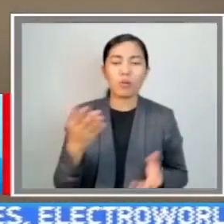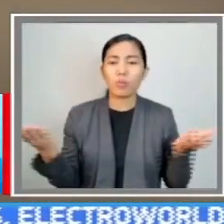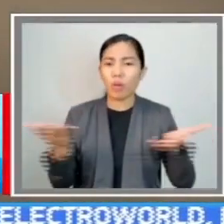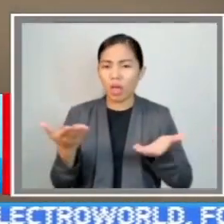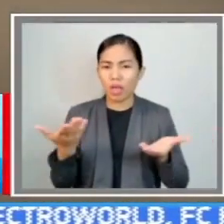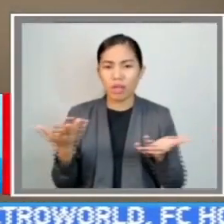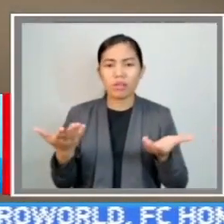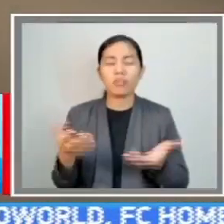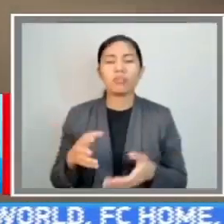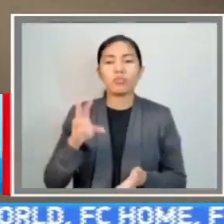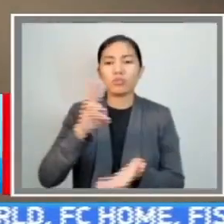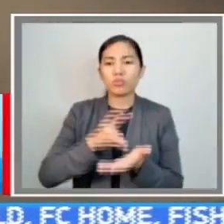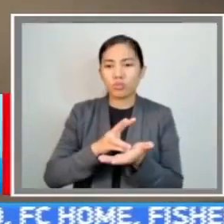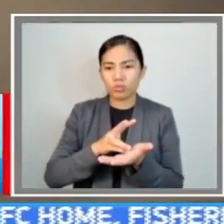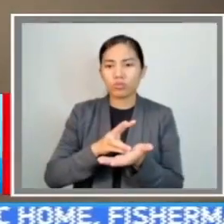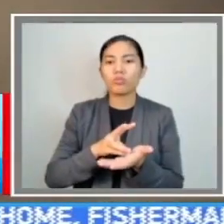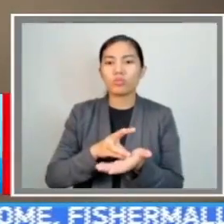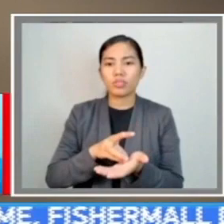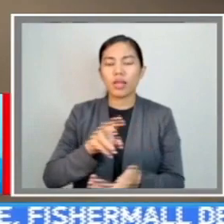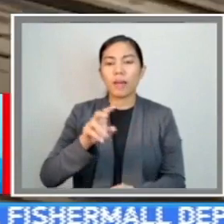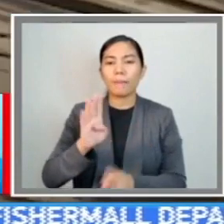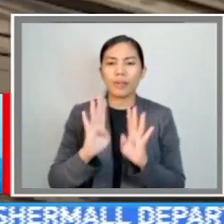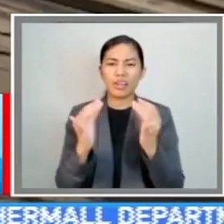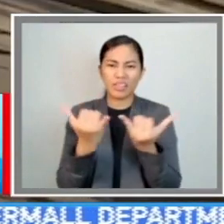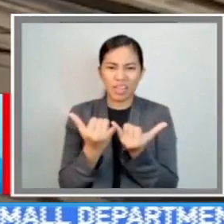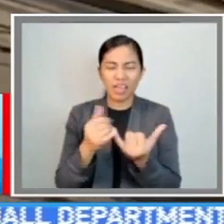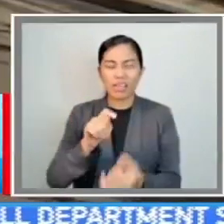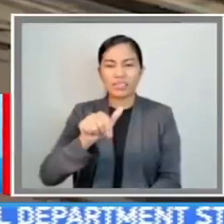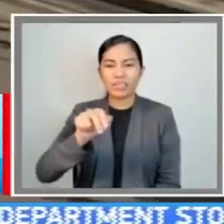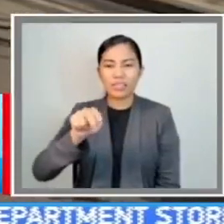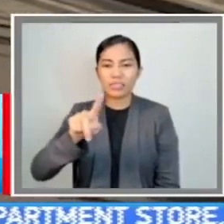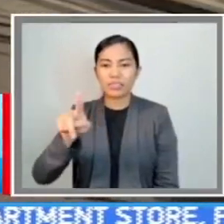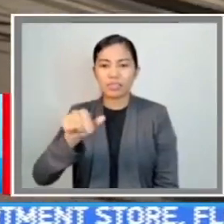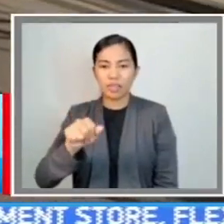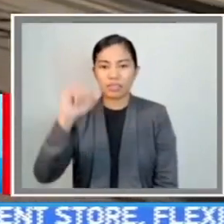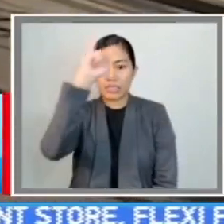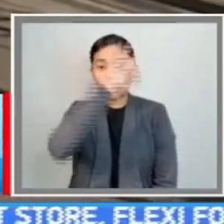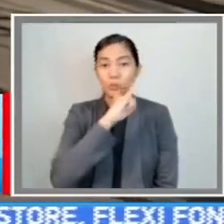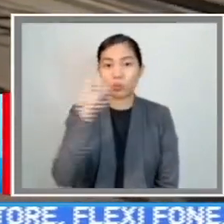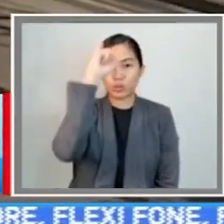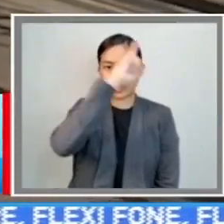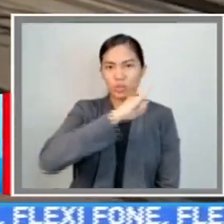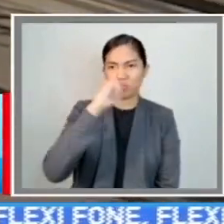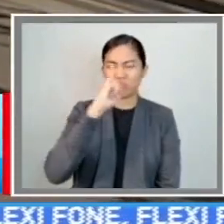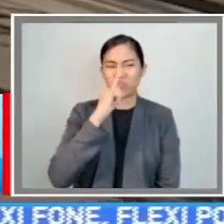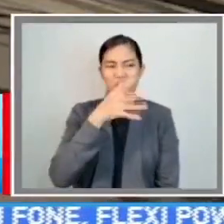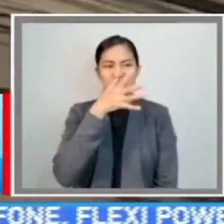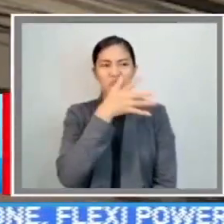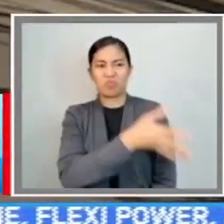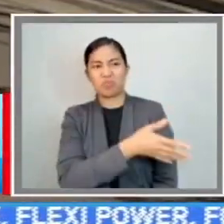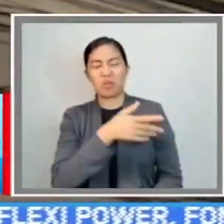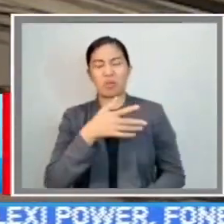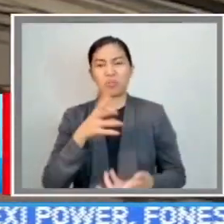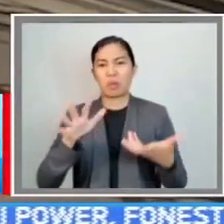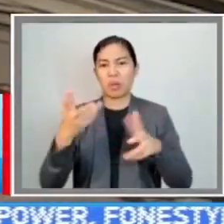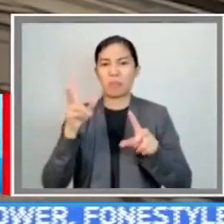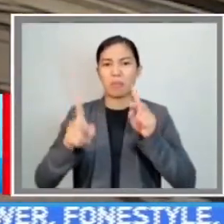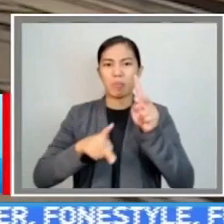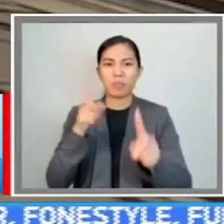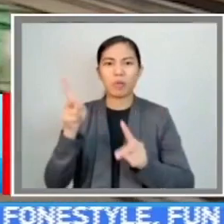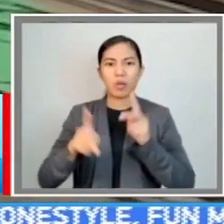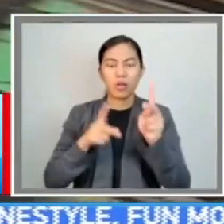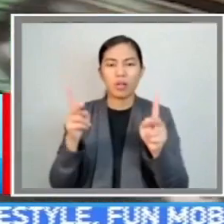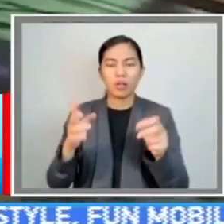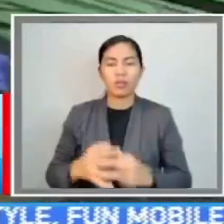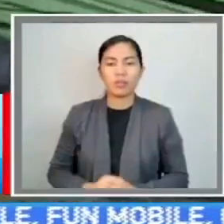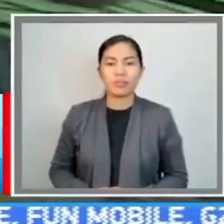ang peligro sa kalsada at gulong hatid sa mga residente. Tinatayang nasa 20 ang sangkot sa rambol. Kinumpirma ng